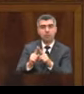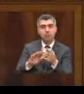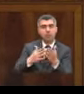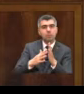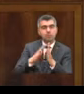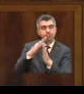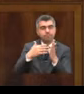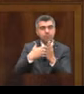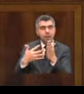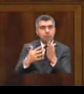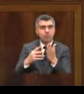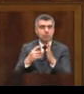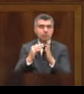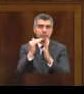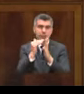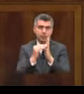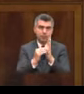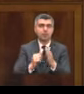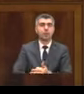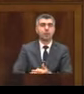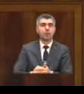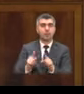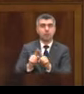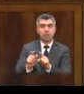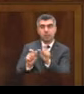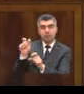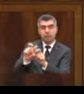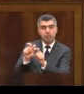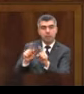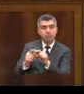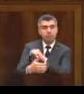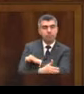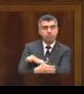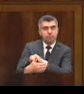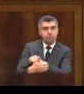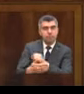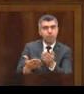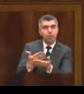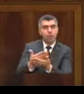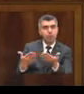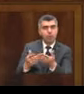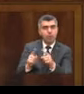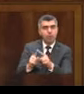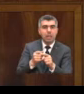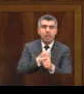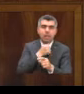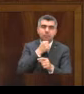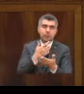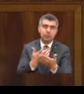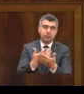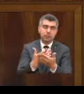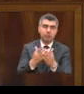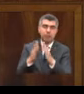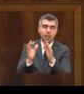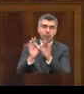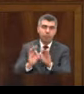الأساسية، أولاً على مستوى حماية الفئات الهشة المتواجدة في مؤسسات الرعاية الاجتماعية. اليوم